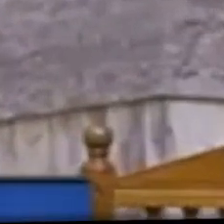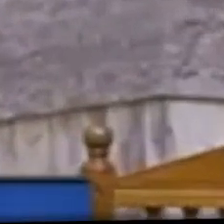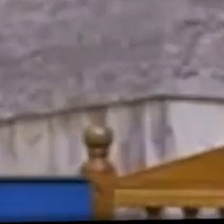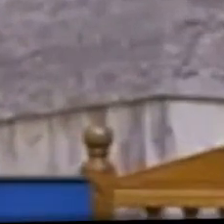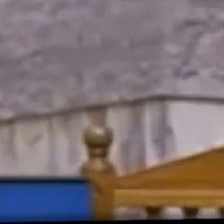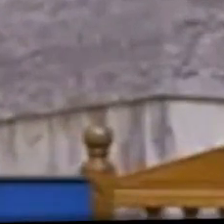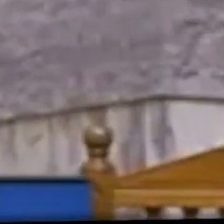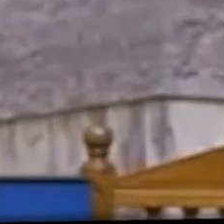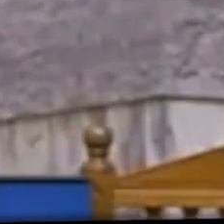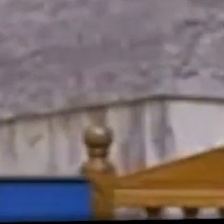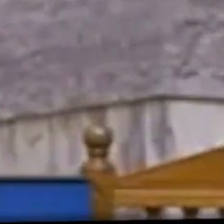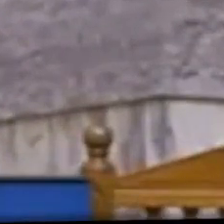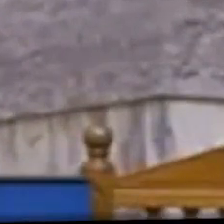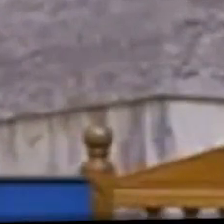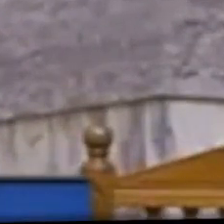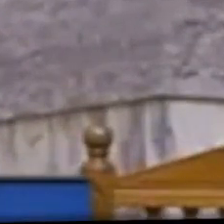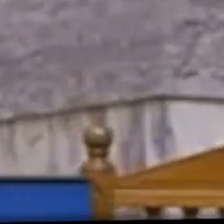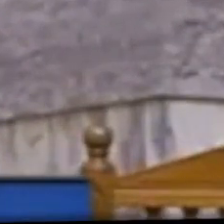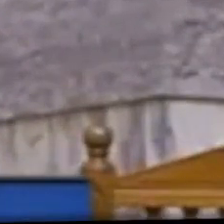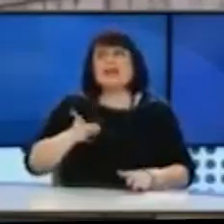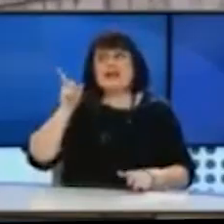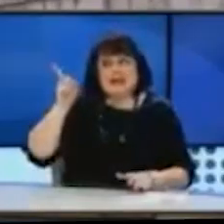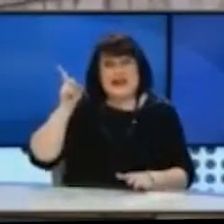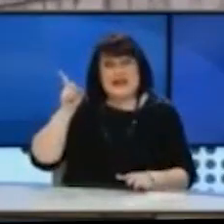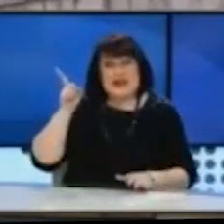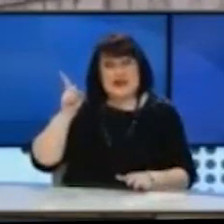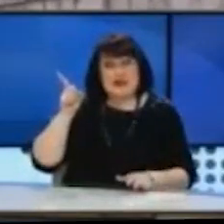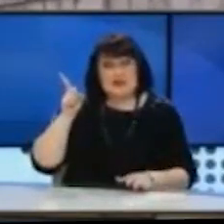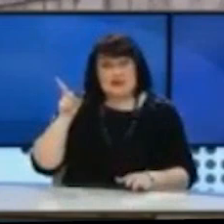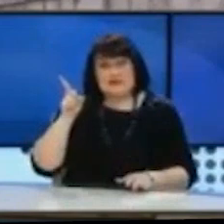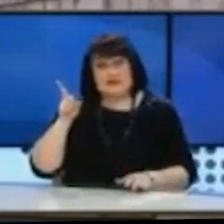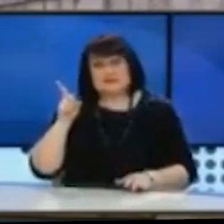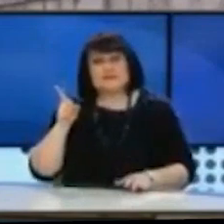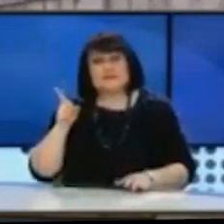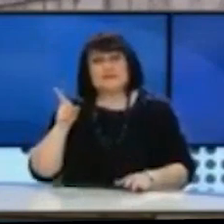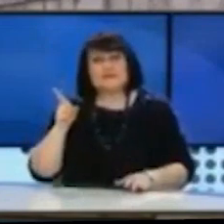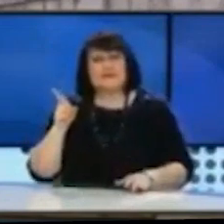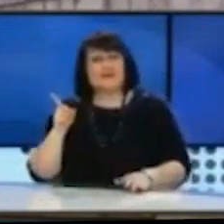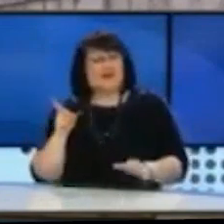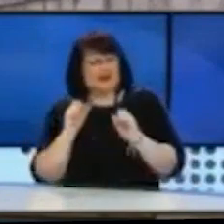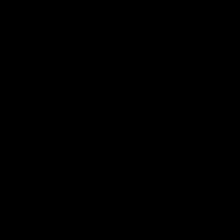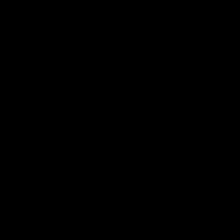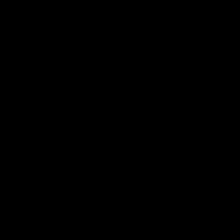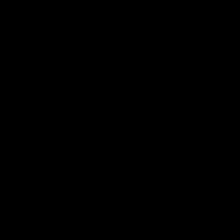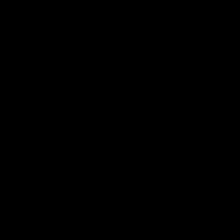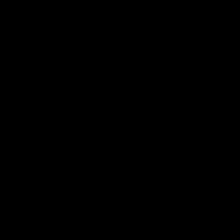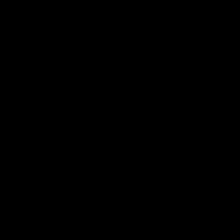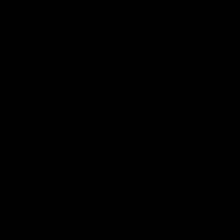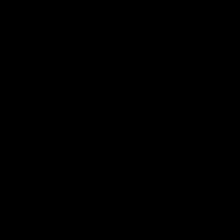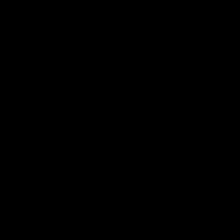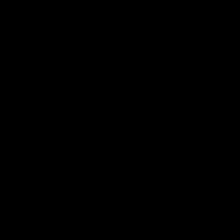ευθεία από τη χώρα που κινδυνεύουν στο έδαφος... Παρακαλώ, τι είναι αυτό Ένωση. Ξαφνικά.